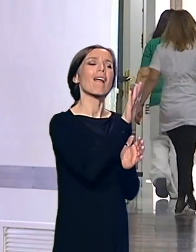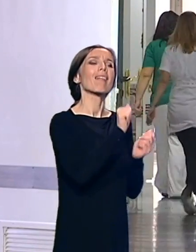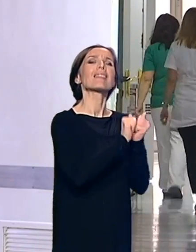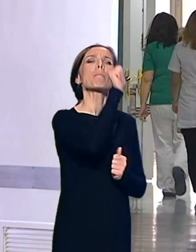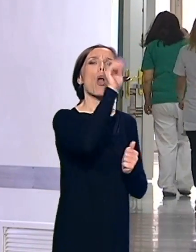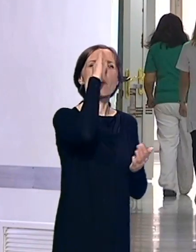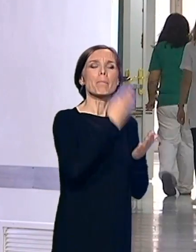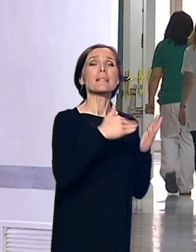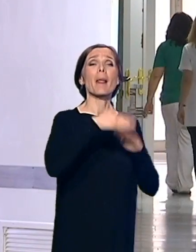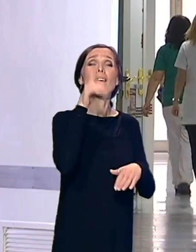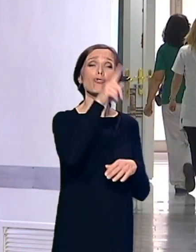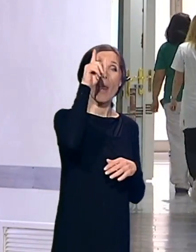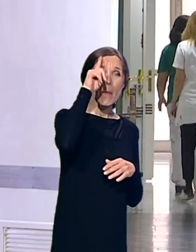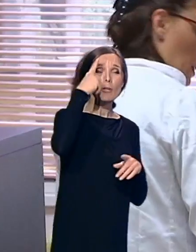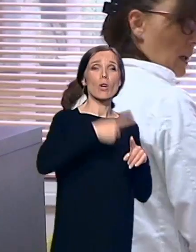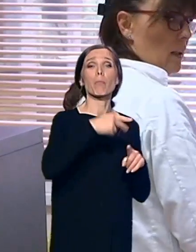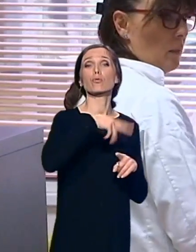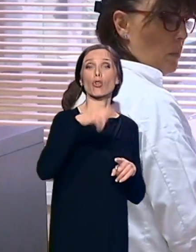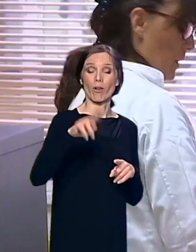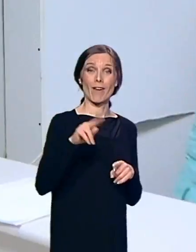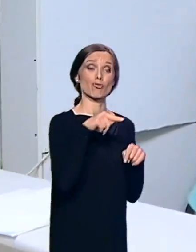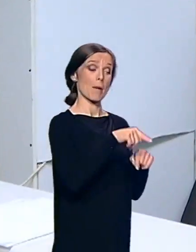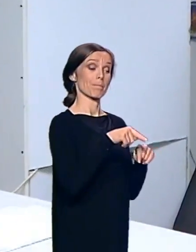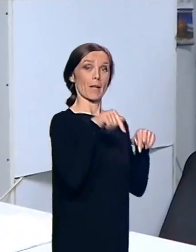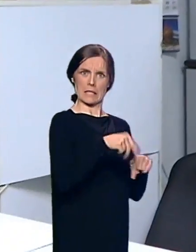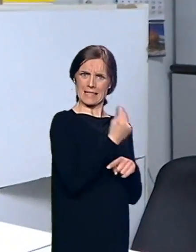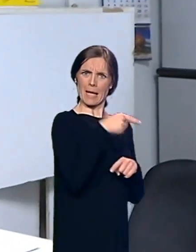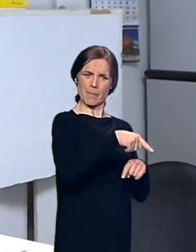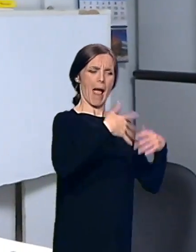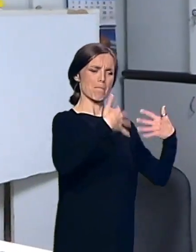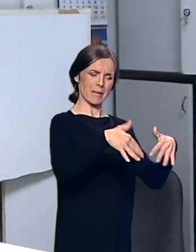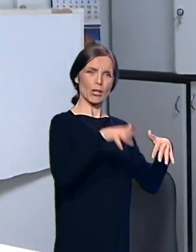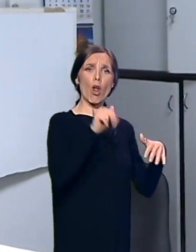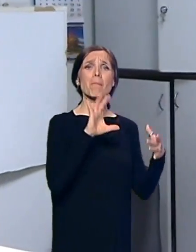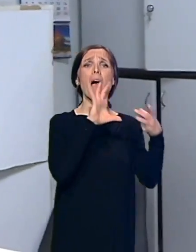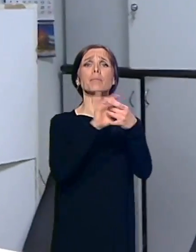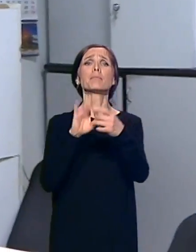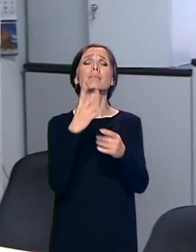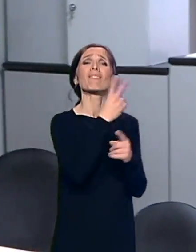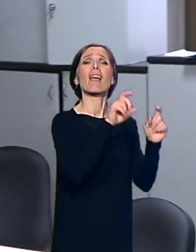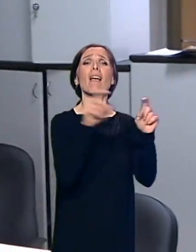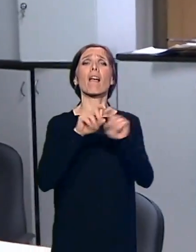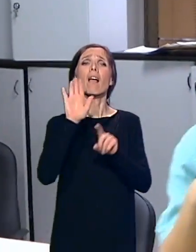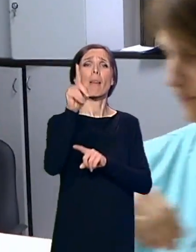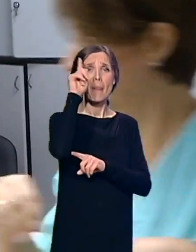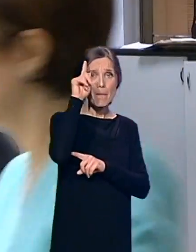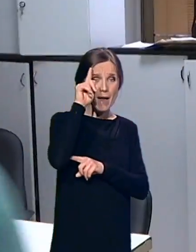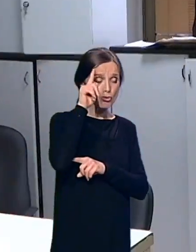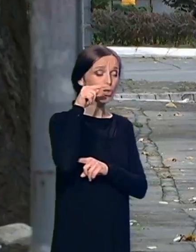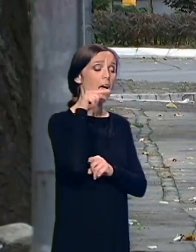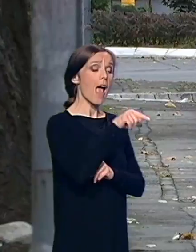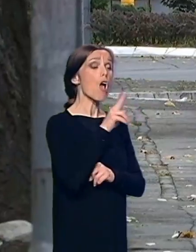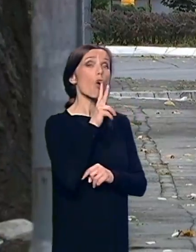u saradnji sa dve nemačke organizacije posreduje u sklapanju ugovora naših medicinskih sestara i nemačkog